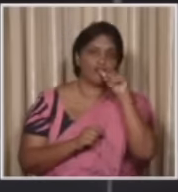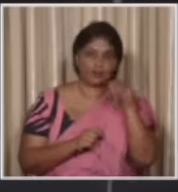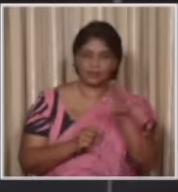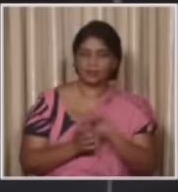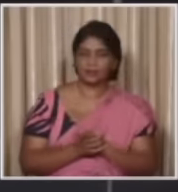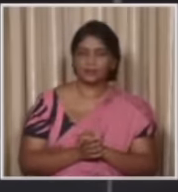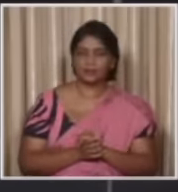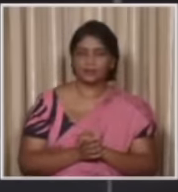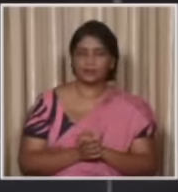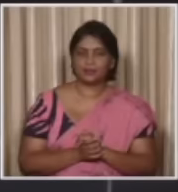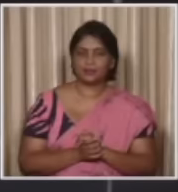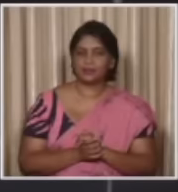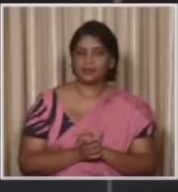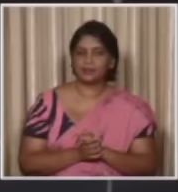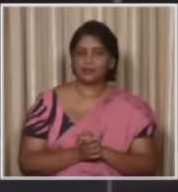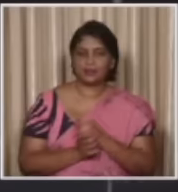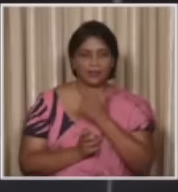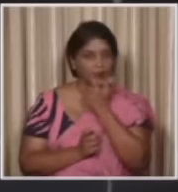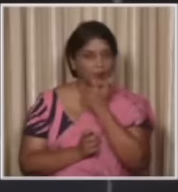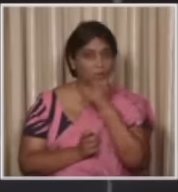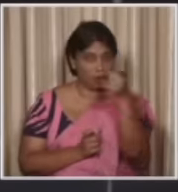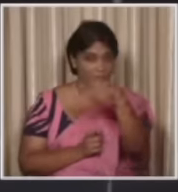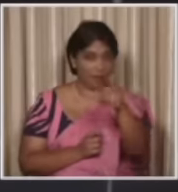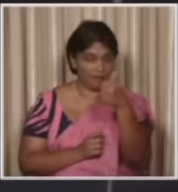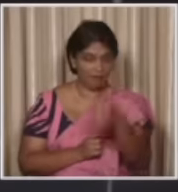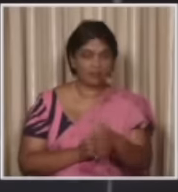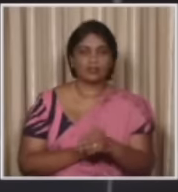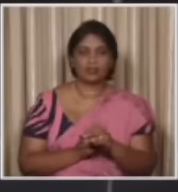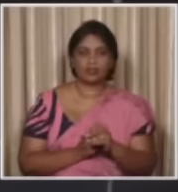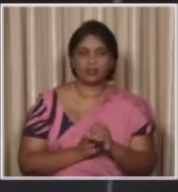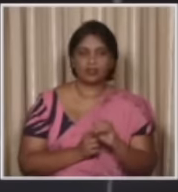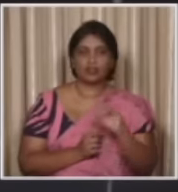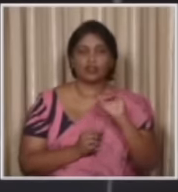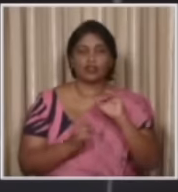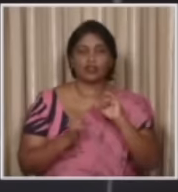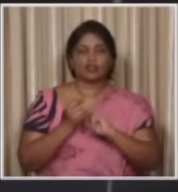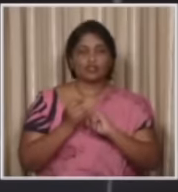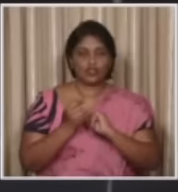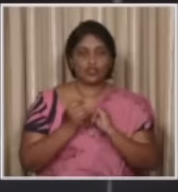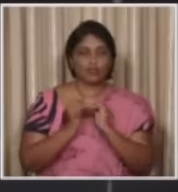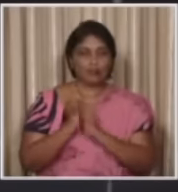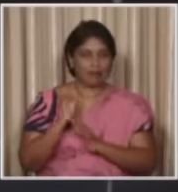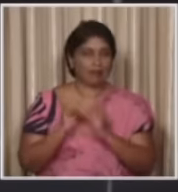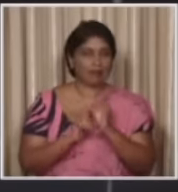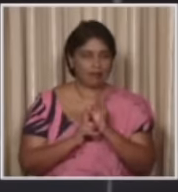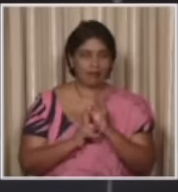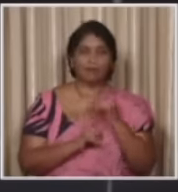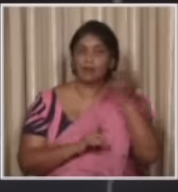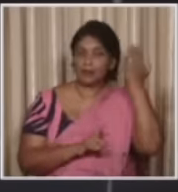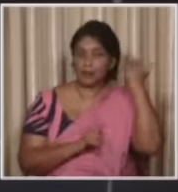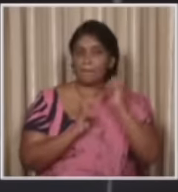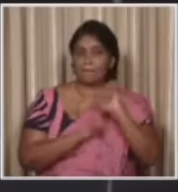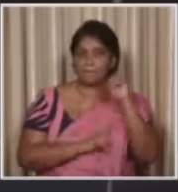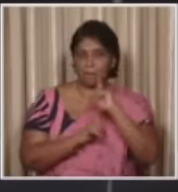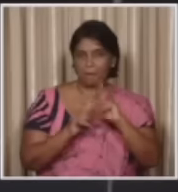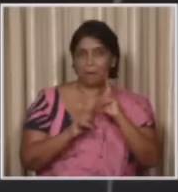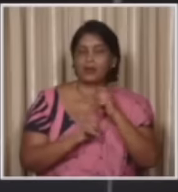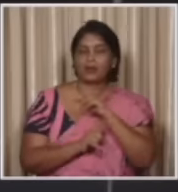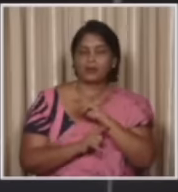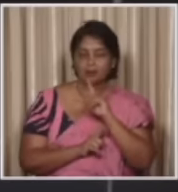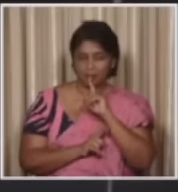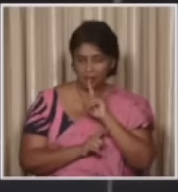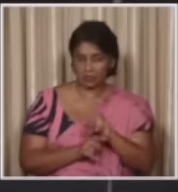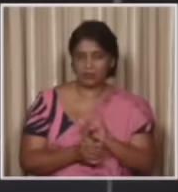ගන්න. ඊළඟට මේ ඔබතුමන්ට වැදගත්. සුජීව සිංහ මැතිතුමා. එතුමා හිටපු පාර්ලිමේන්තුවේ කියනවා